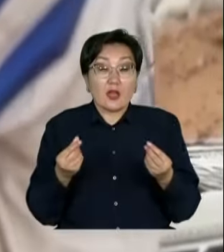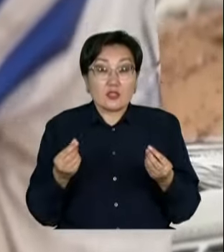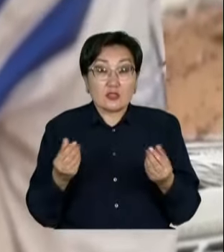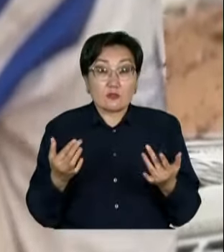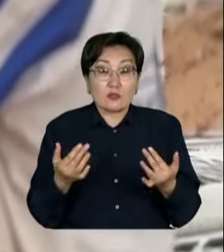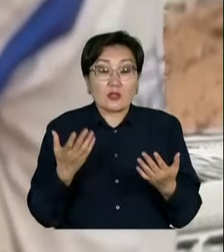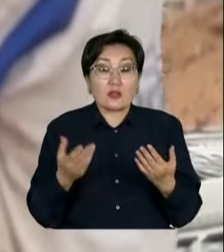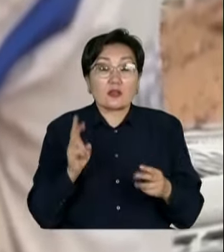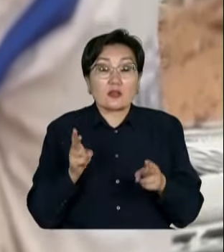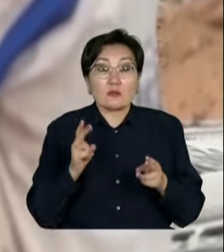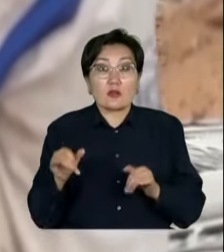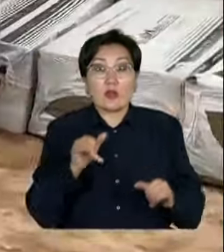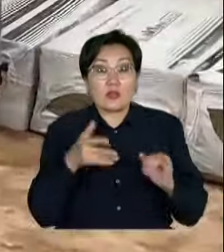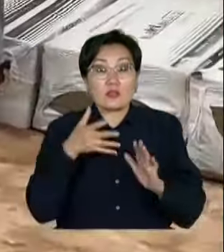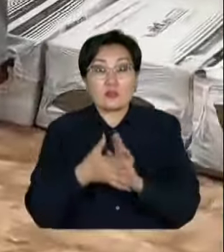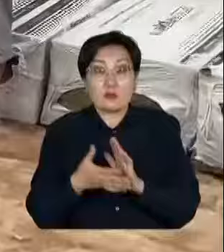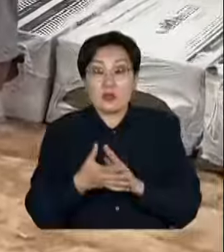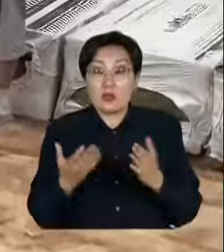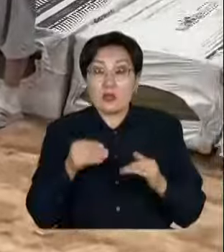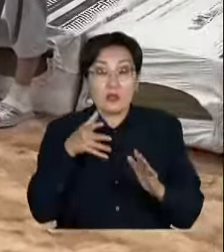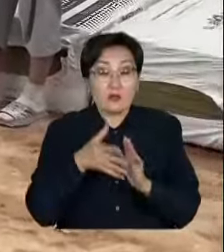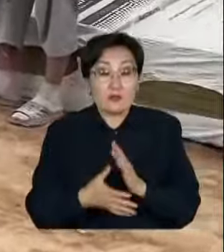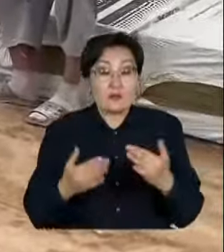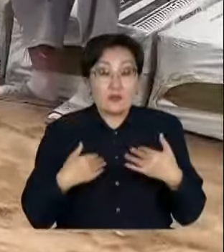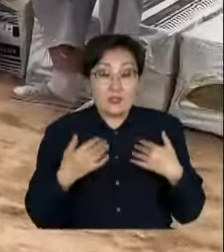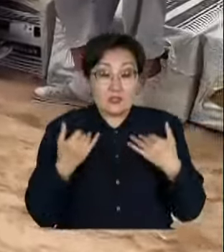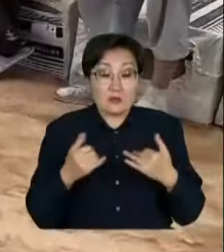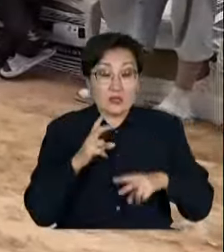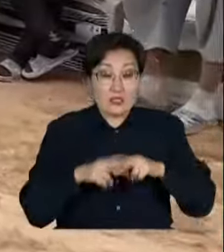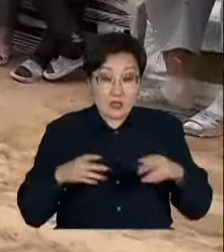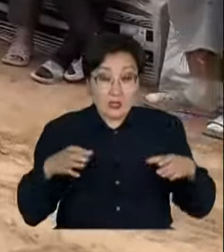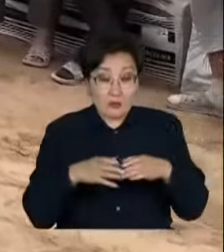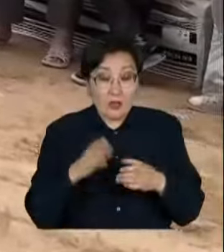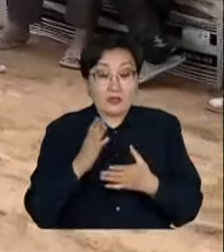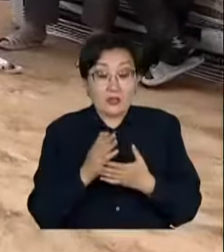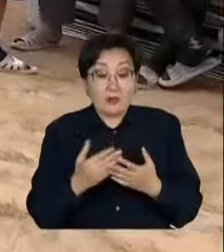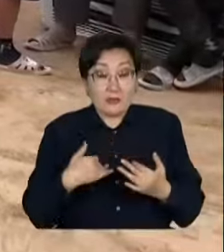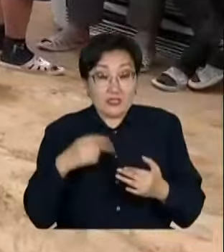ақшаның кім қайда жұмсаған, қалай жұмсаған. Біздің ауылымыздағы подрядчик бар, бізге